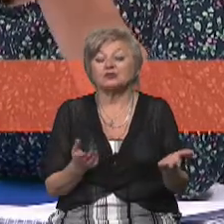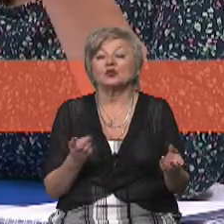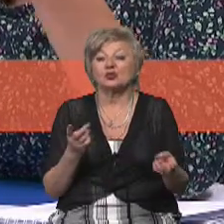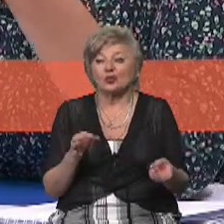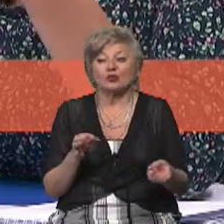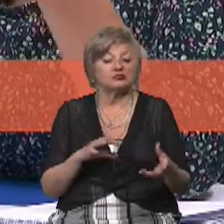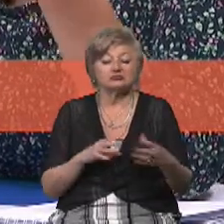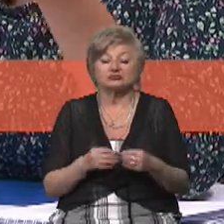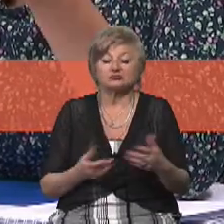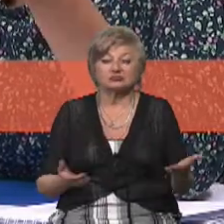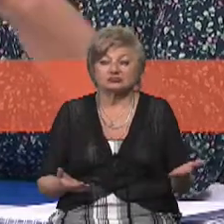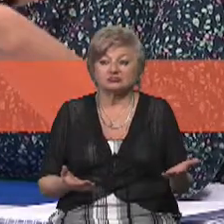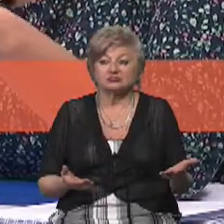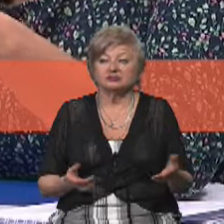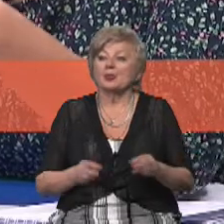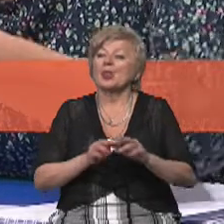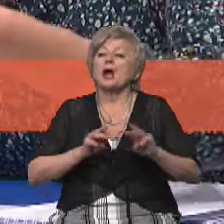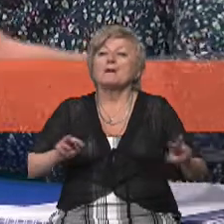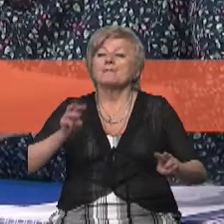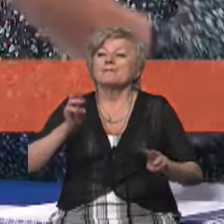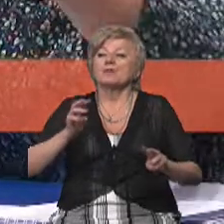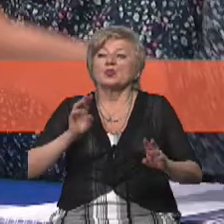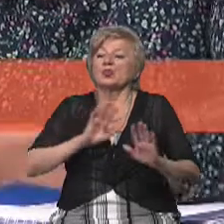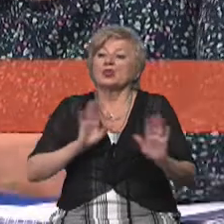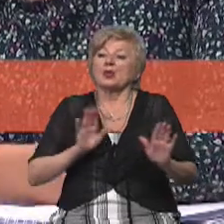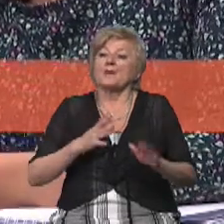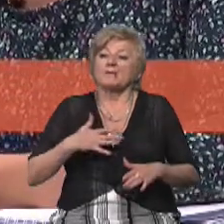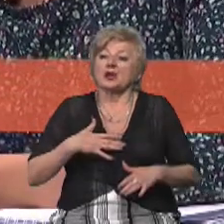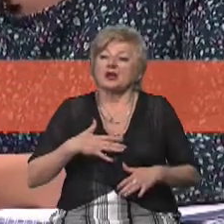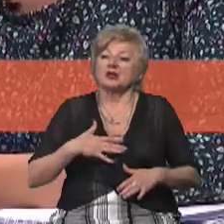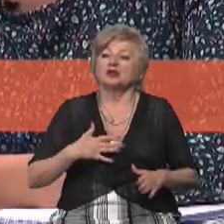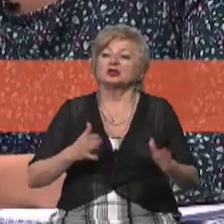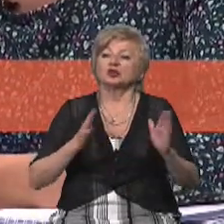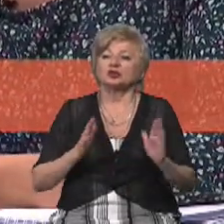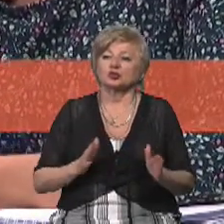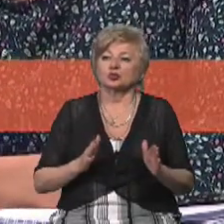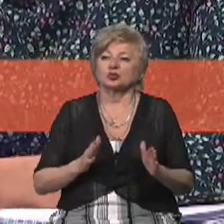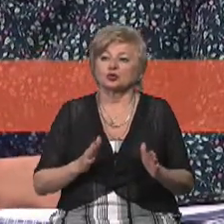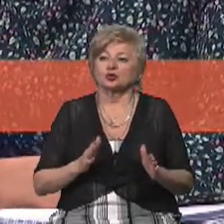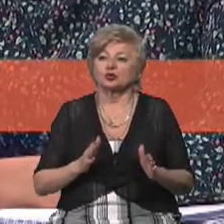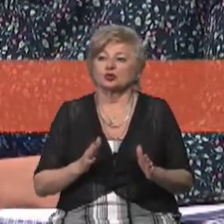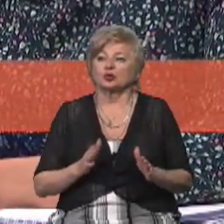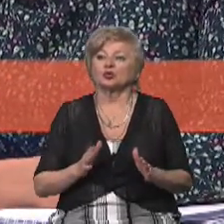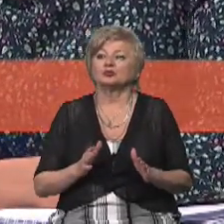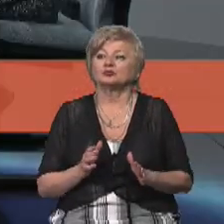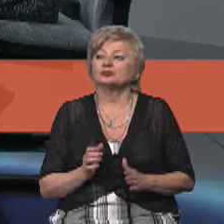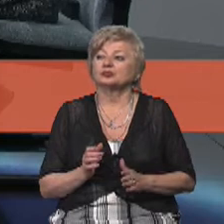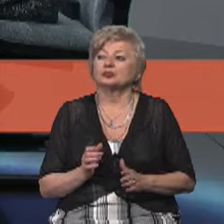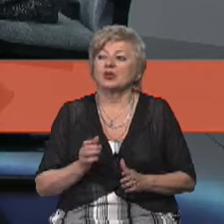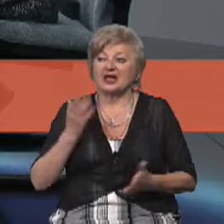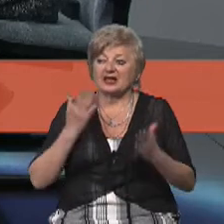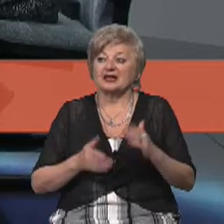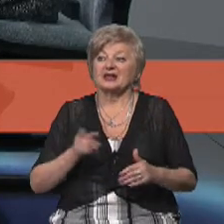пор не решен. Минприроды? Чи тут ви просто по своїм відомчим? Ні, ми у МОЗа просили средства. Якби